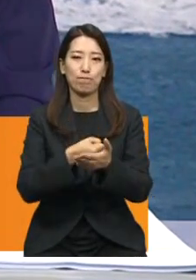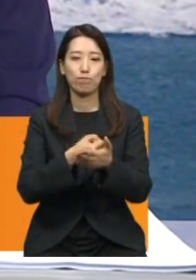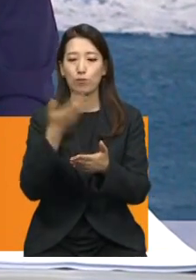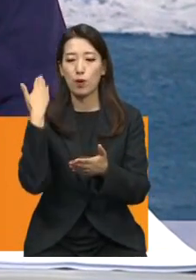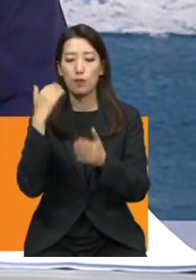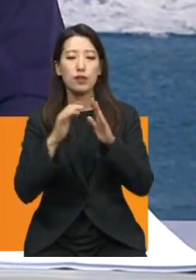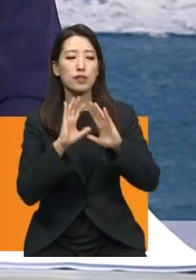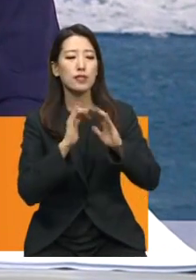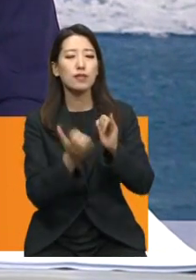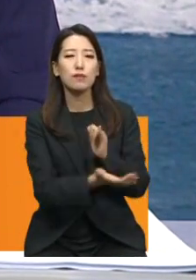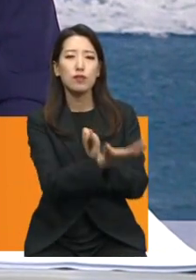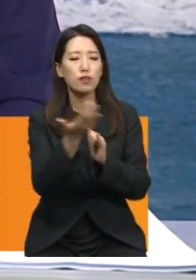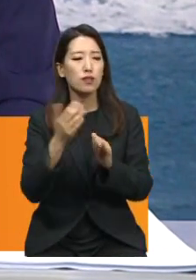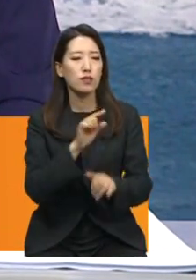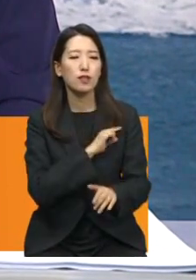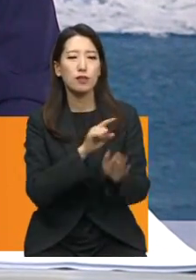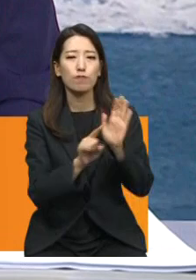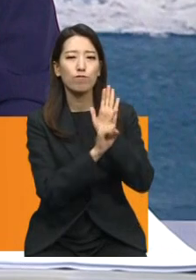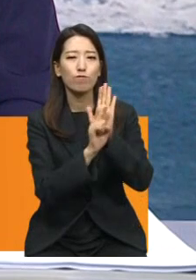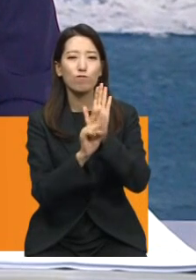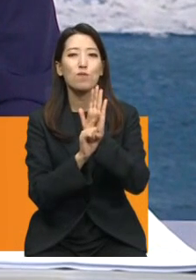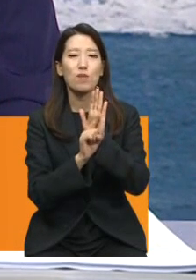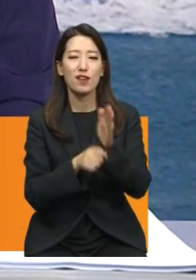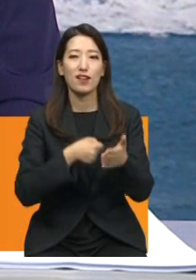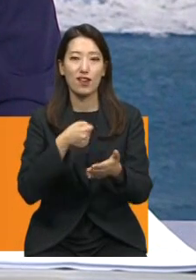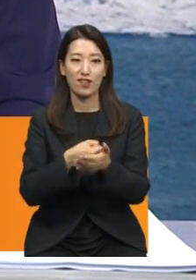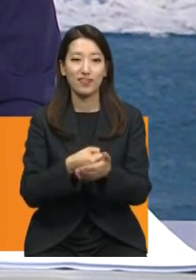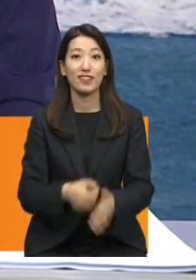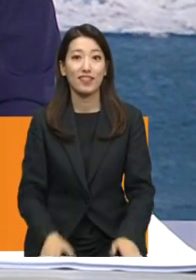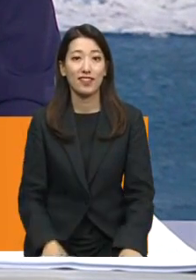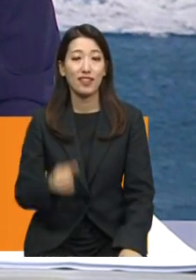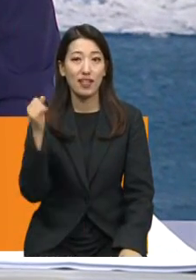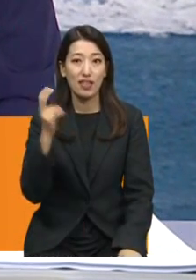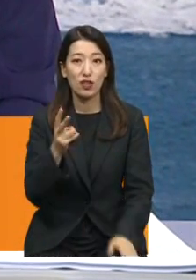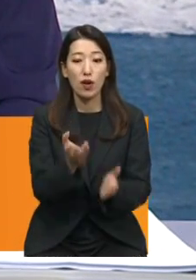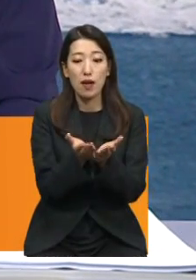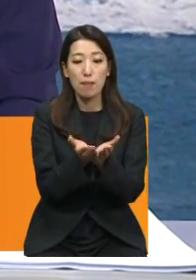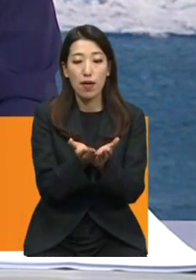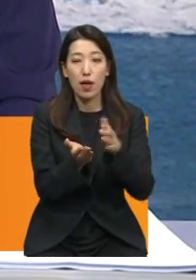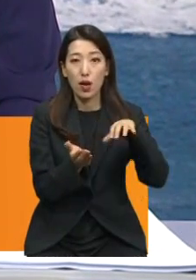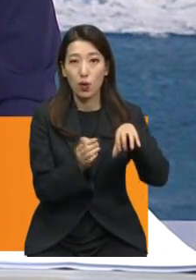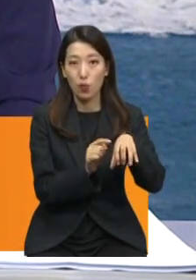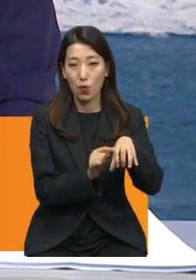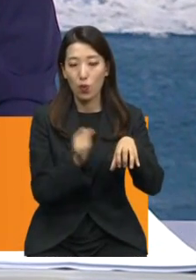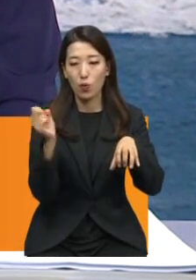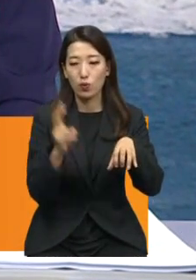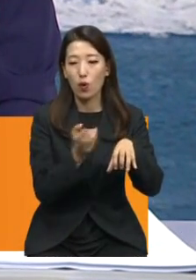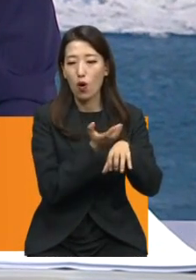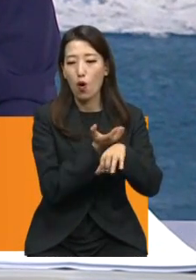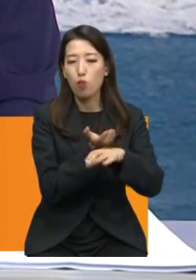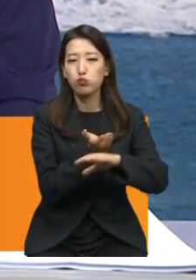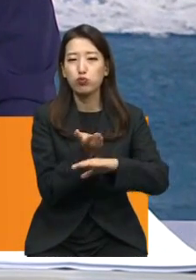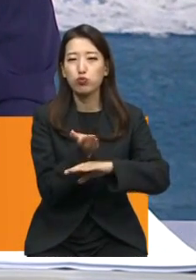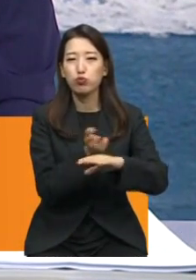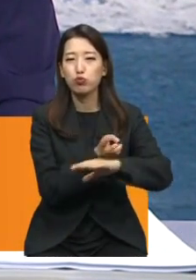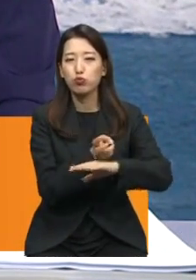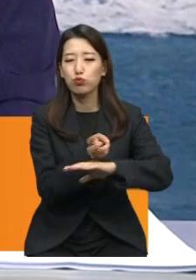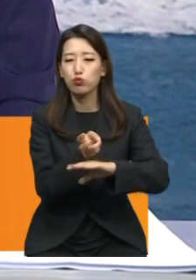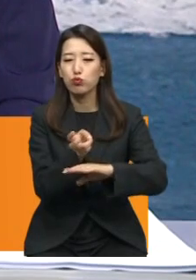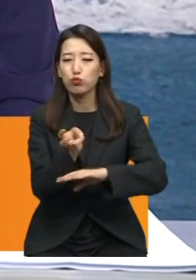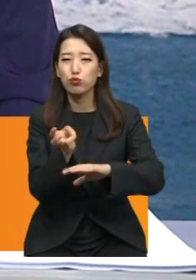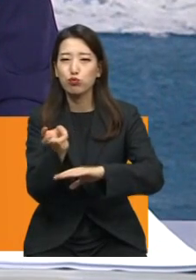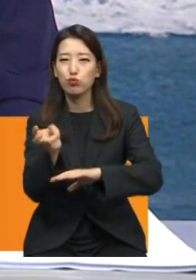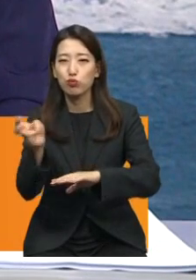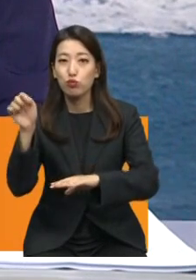발표했는데요네이 자리에서 선박과 선착장 모습도 함께 공개했습니다 한강 버스는 10월부터 5개월간 10어 문항을